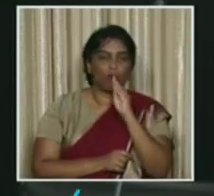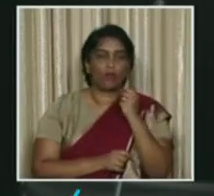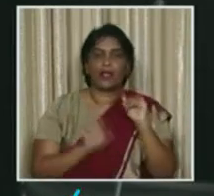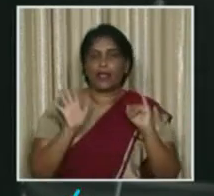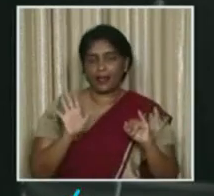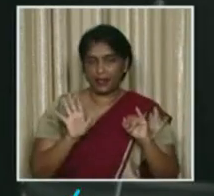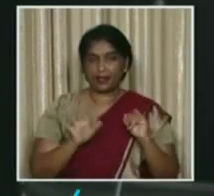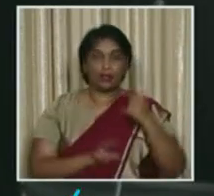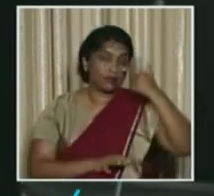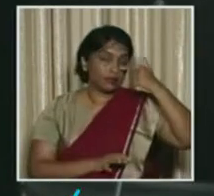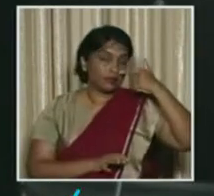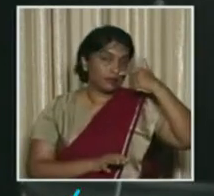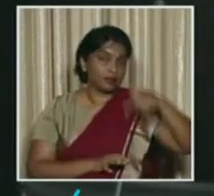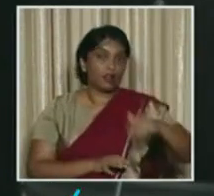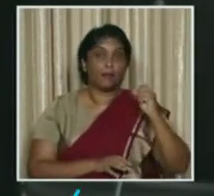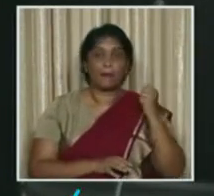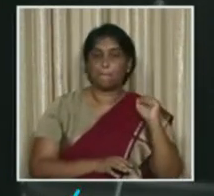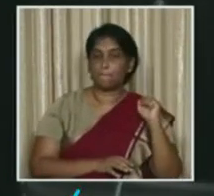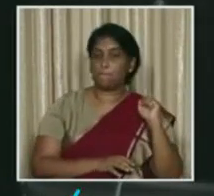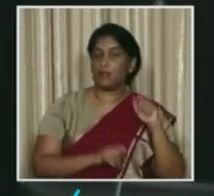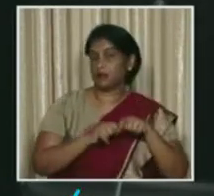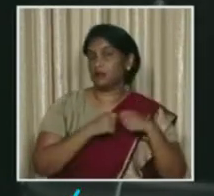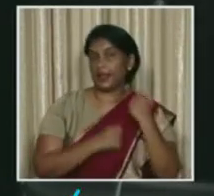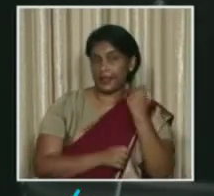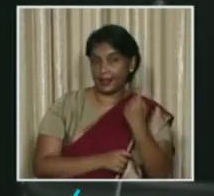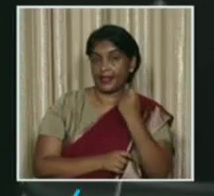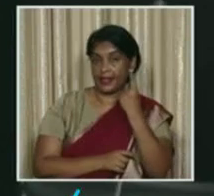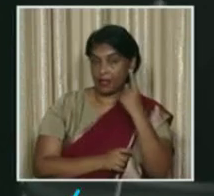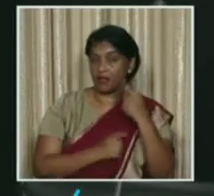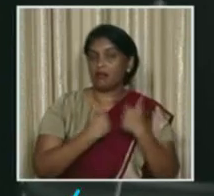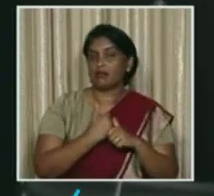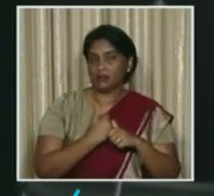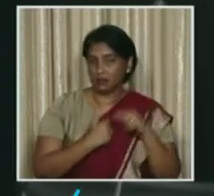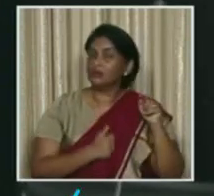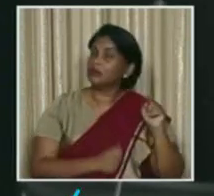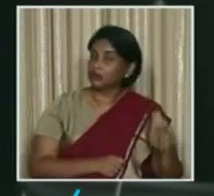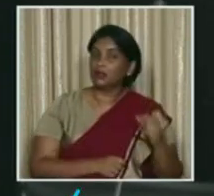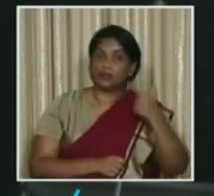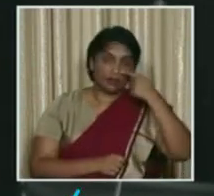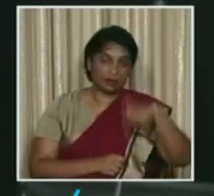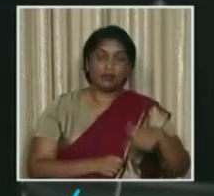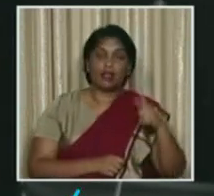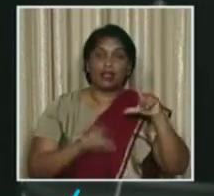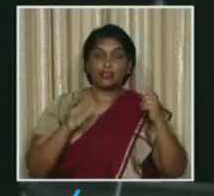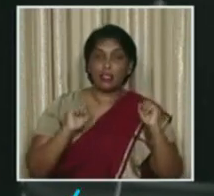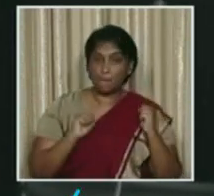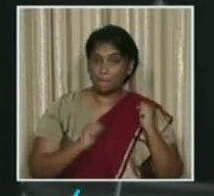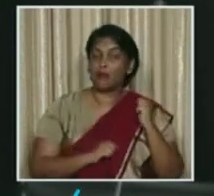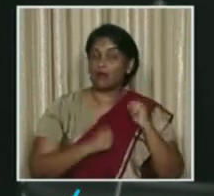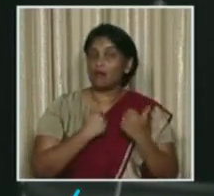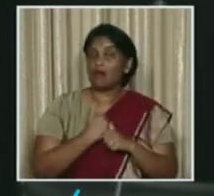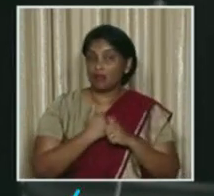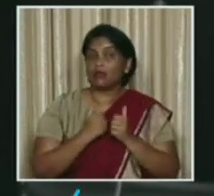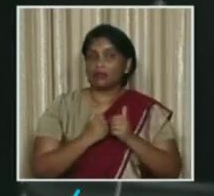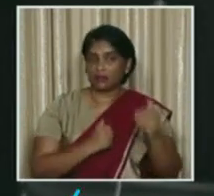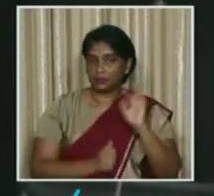6යි නම් සාමාන්‍යයෙන් රුපියල් 50ක් පමණ යනවා ඒකකයක් උත්පාදනය කරන්න තාප විදුලියෙන්. ඒතර අර තාප විදුලියෙන් 750 අපි උත්පාදනය කළ